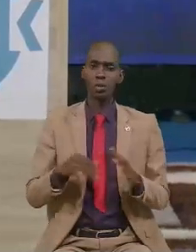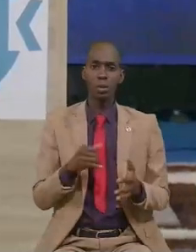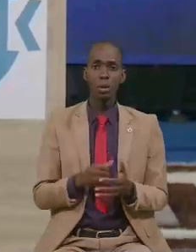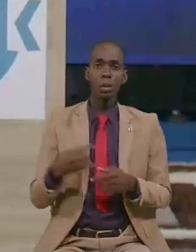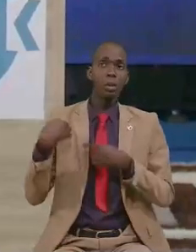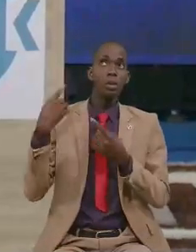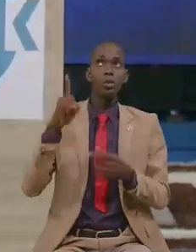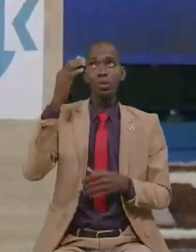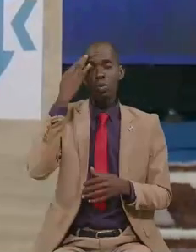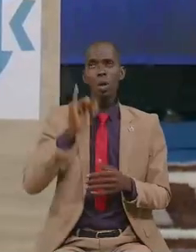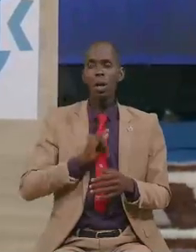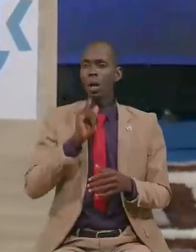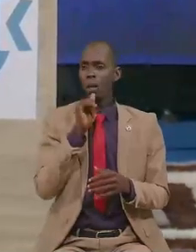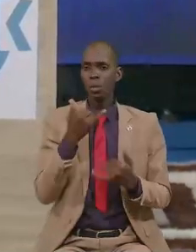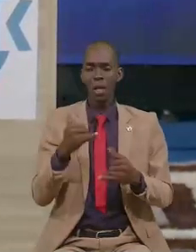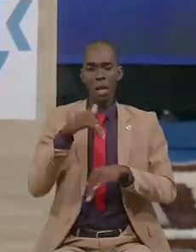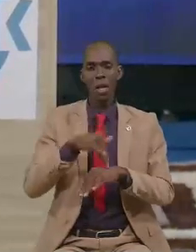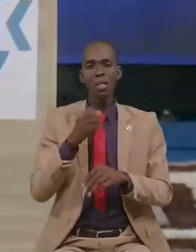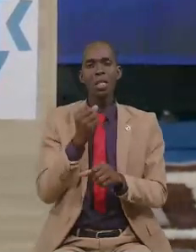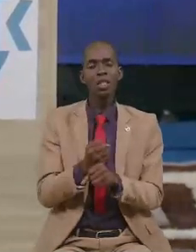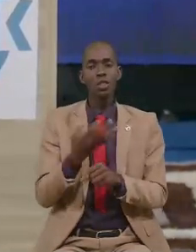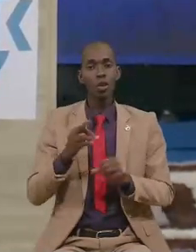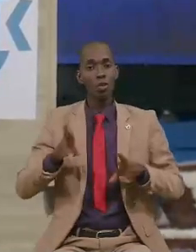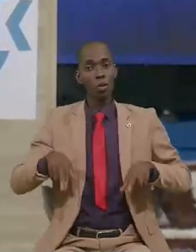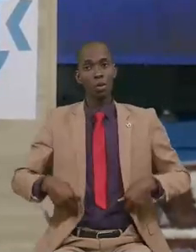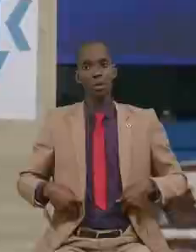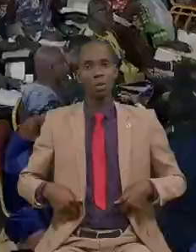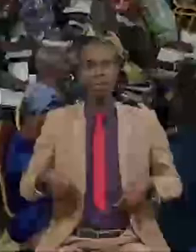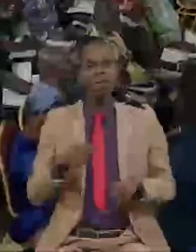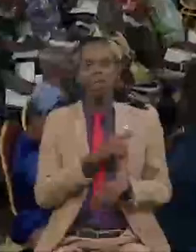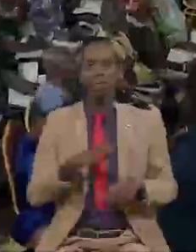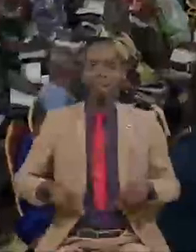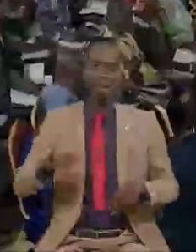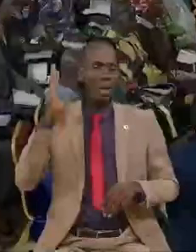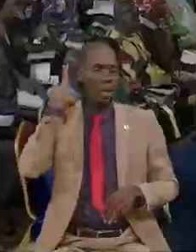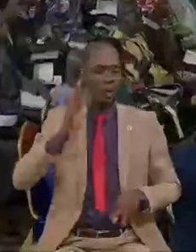que j'ai atteint l'âge de la retraite. Le Seigneur va te réveiller.